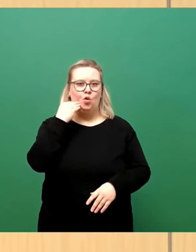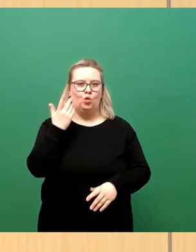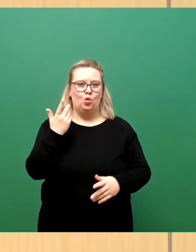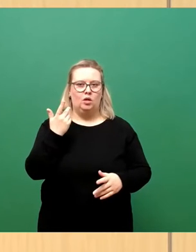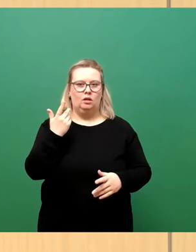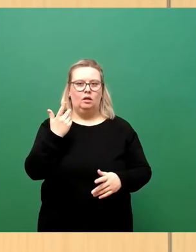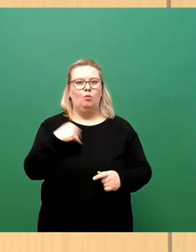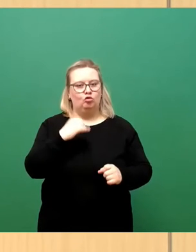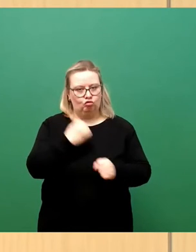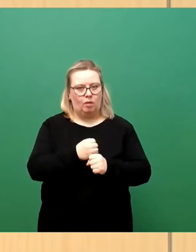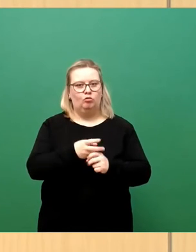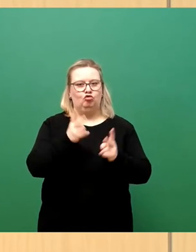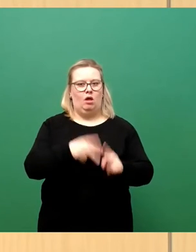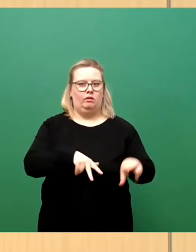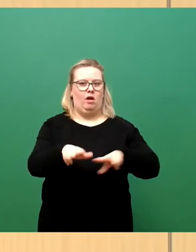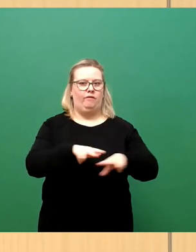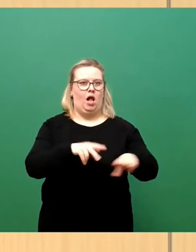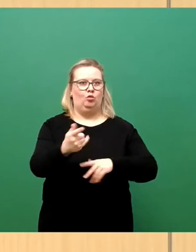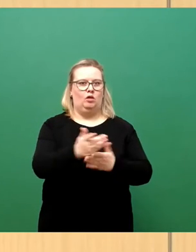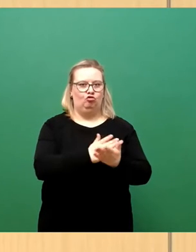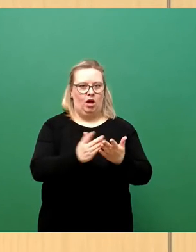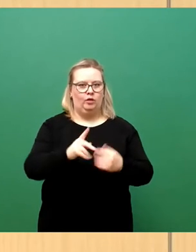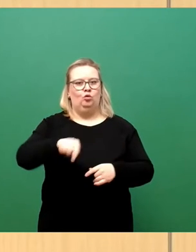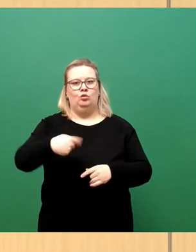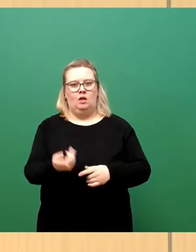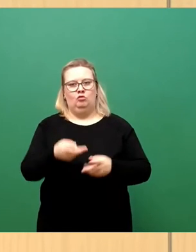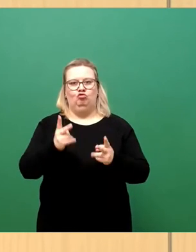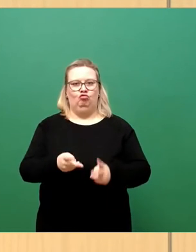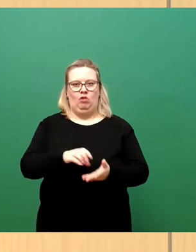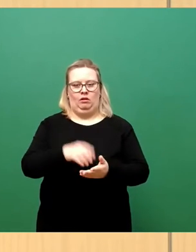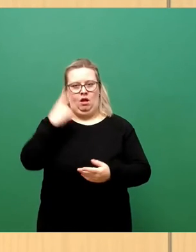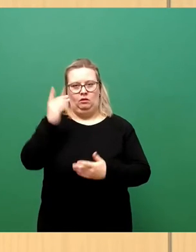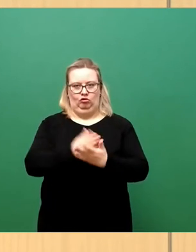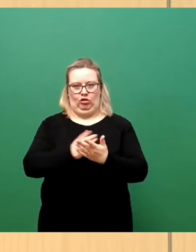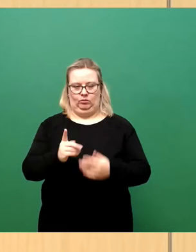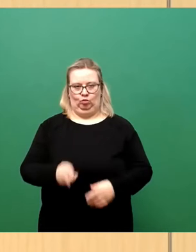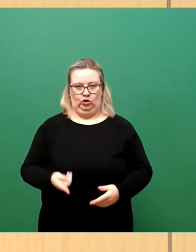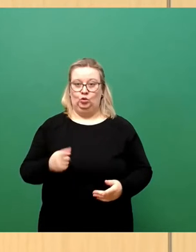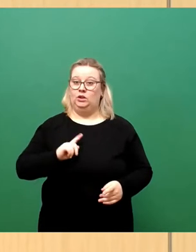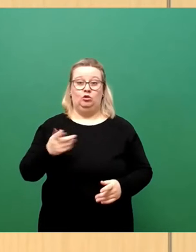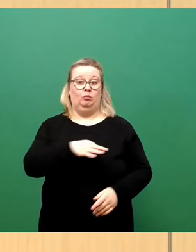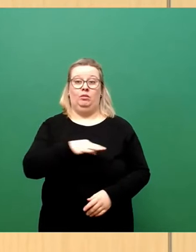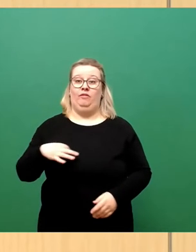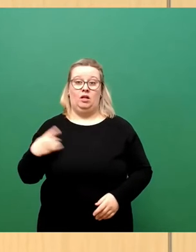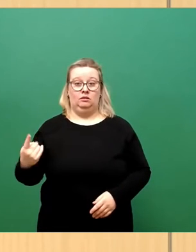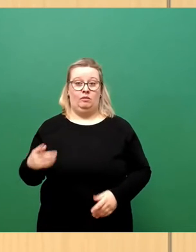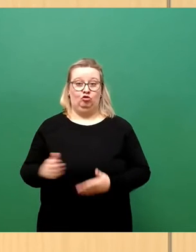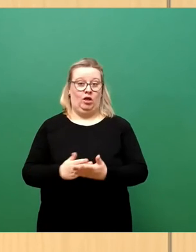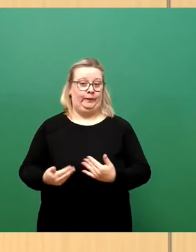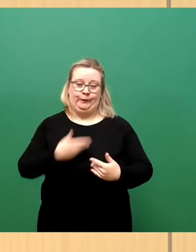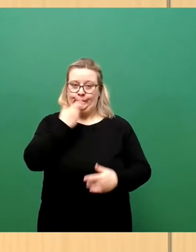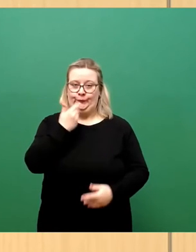erster Linie von der Stadtverwaltung und in zweiter Linie mit Beschluss des Stadtrates festgelegt und nicht durch die privaten Vorhabenträger oder